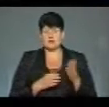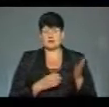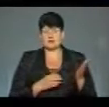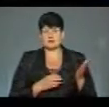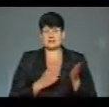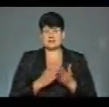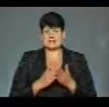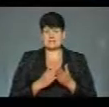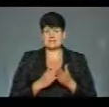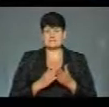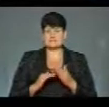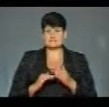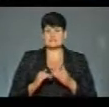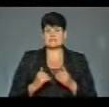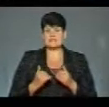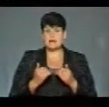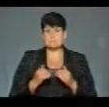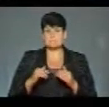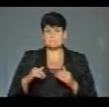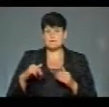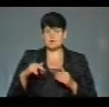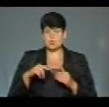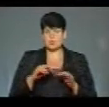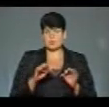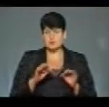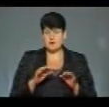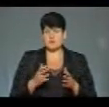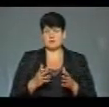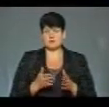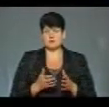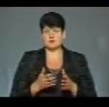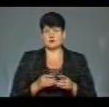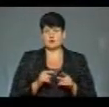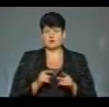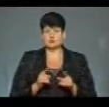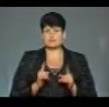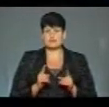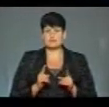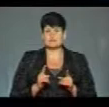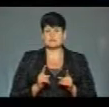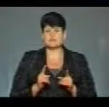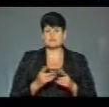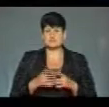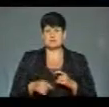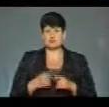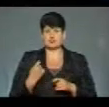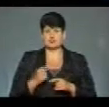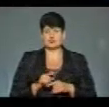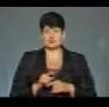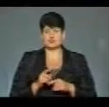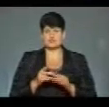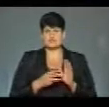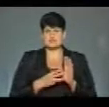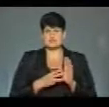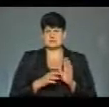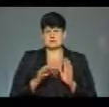йде високий тротуар для пішоходів нормальний, і немає, ну, тому що тут навіть кут нахилу вже порушує норми, тут аж 8